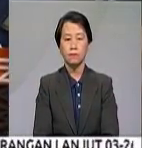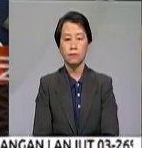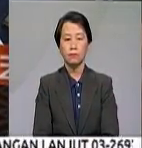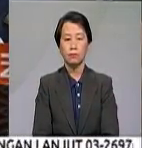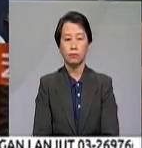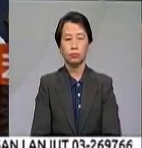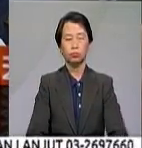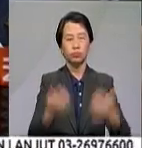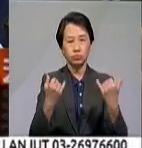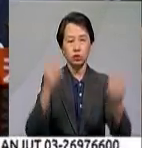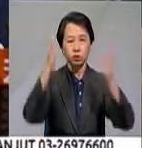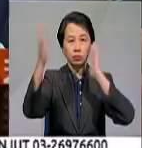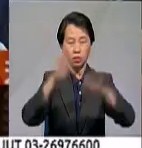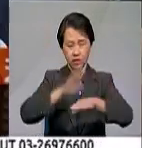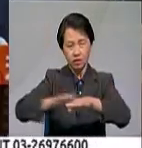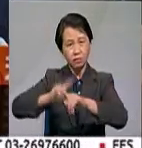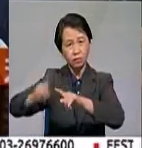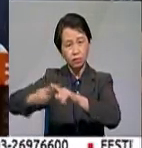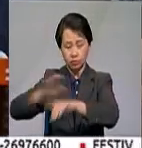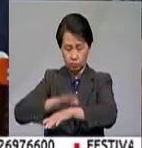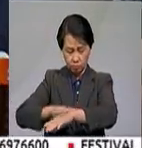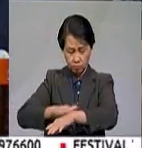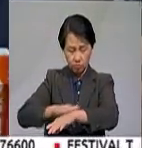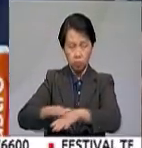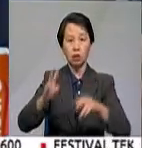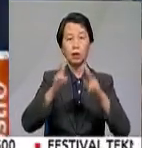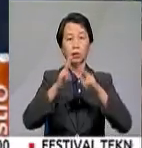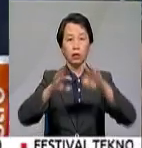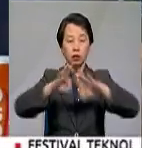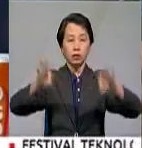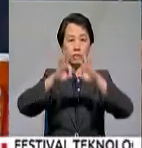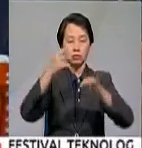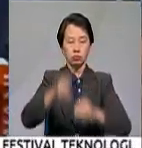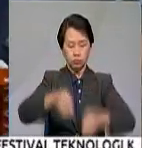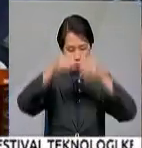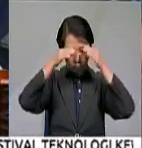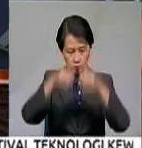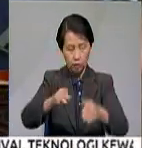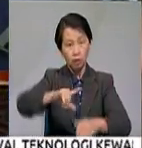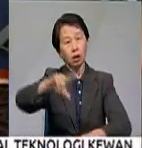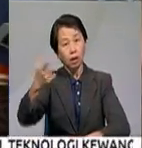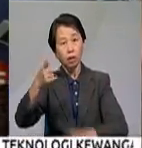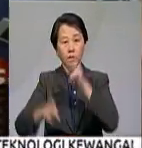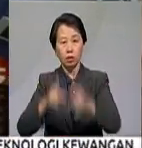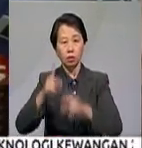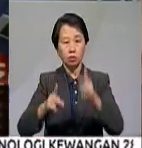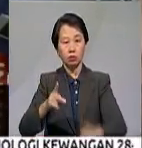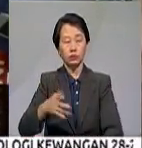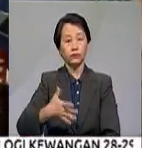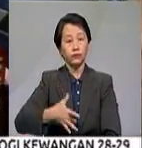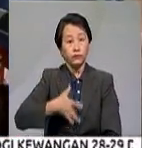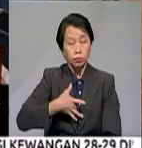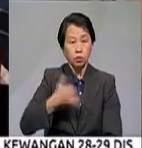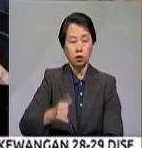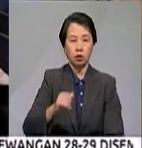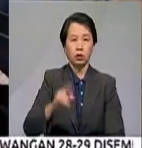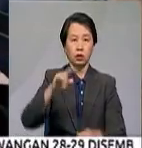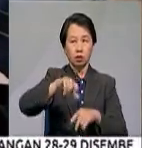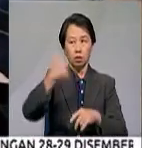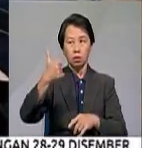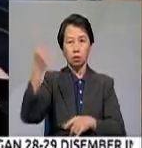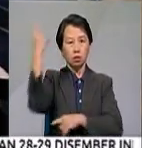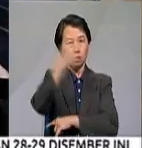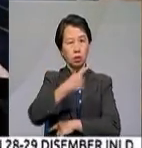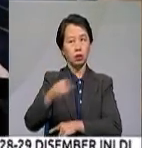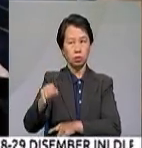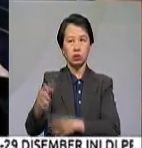Multiracial country, it is important for us to be considerate about other people's feelings. The other day they